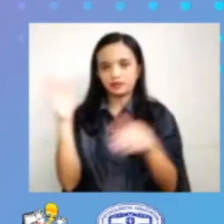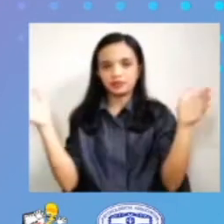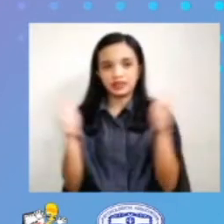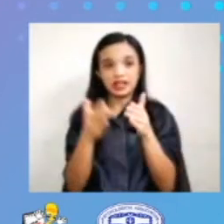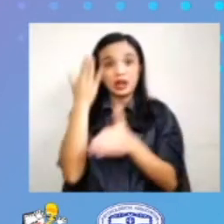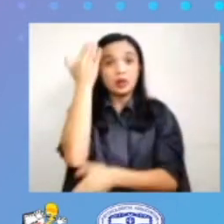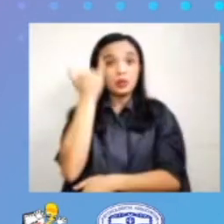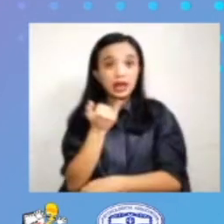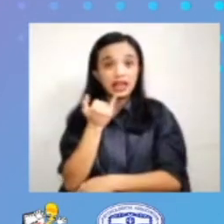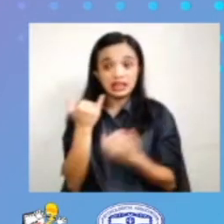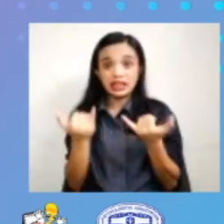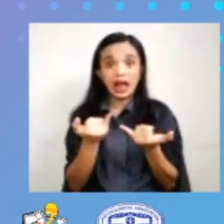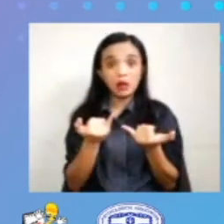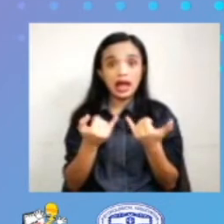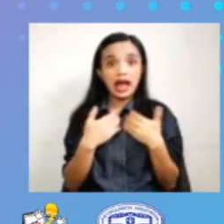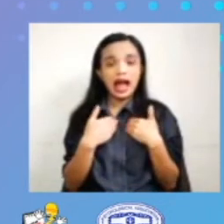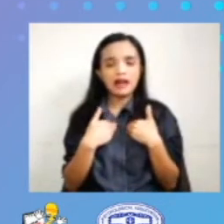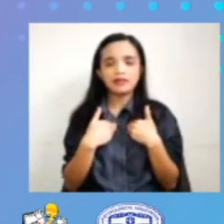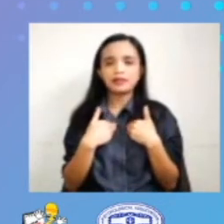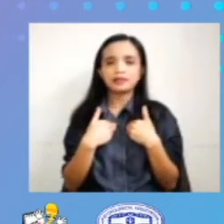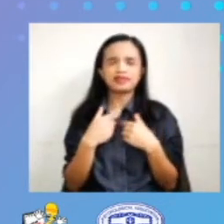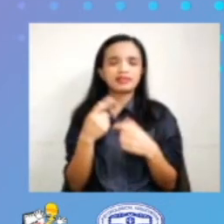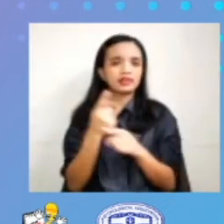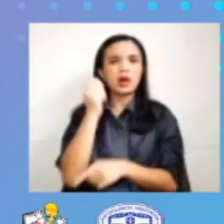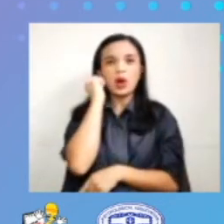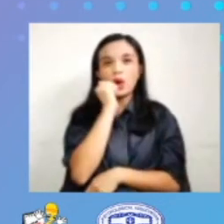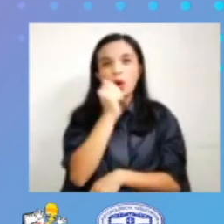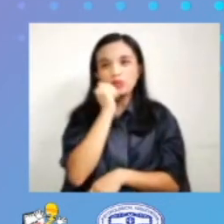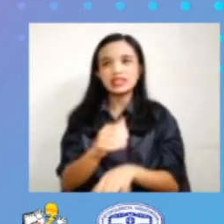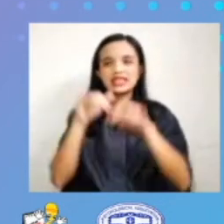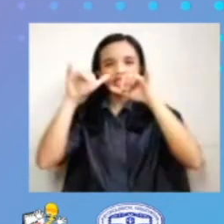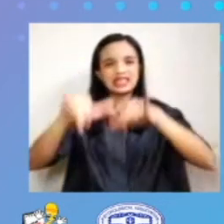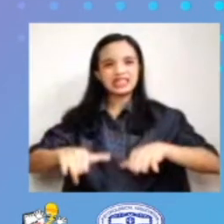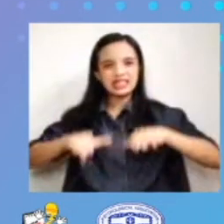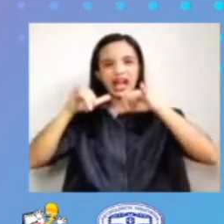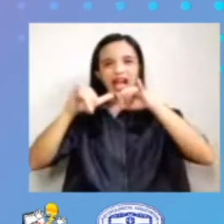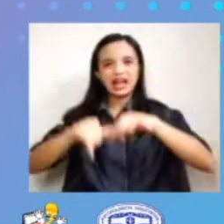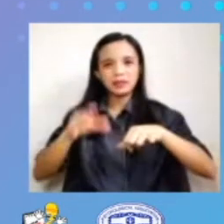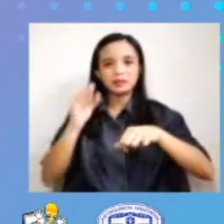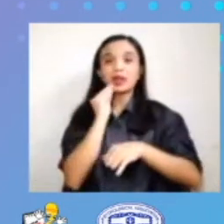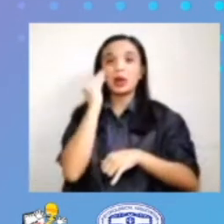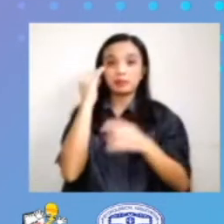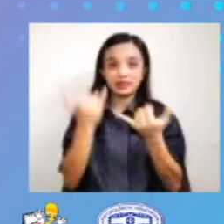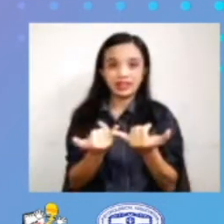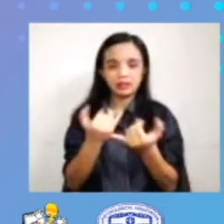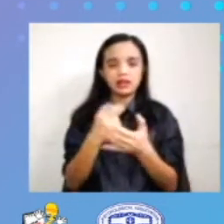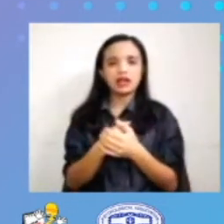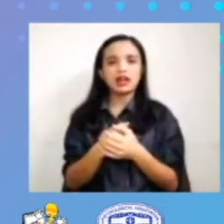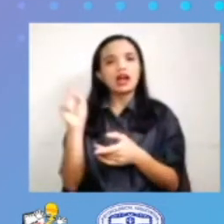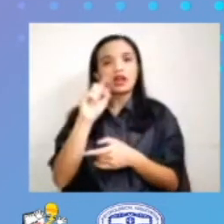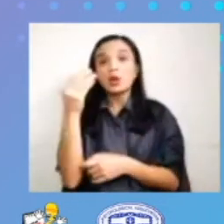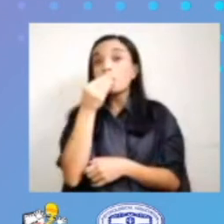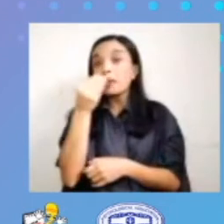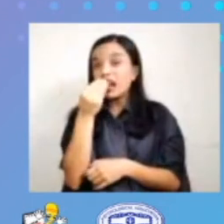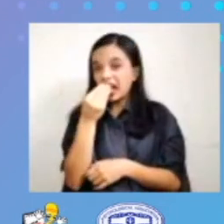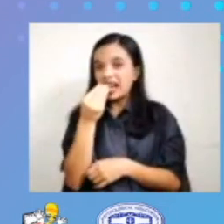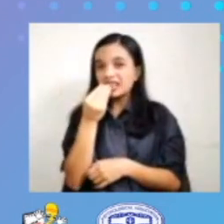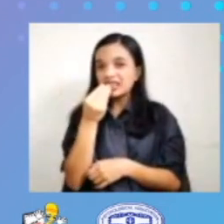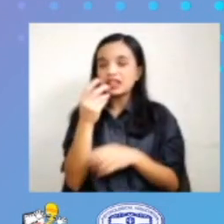exercise. So start small and start with what you have. Thank you. Hindi ko gusto yung topic ng calorie, ano yun?